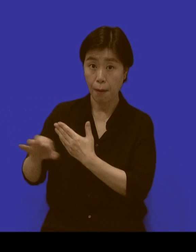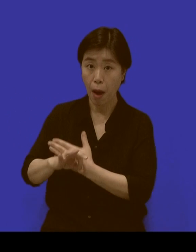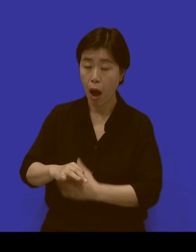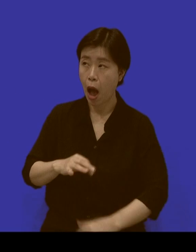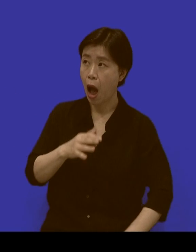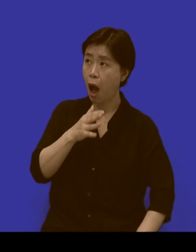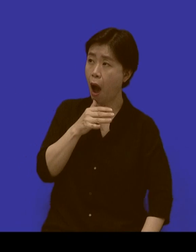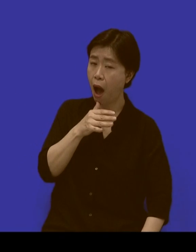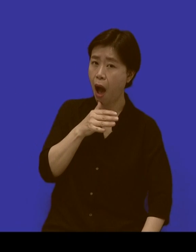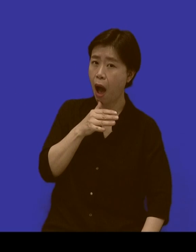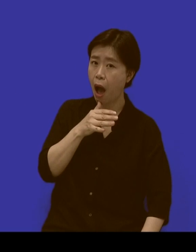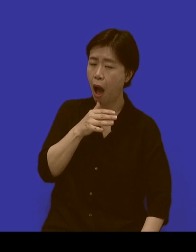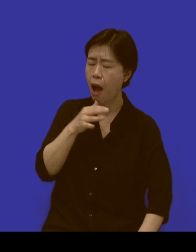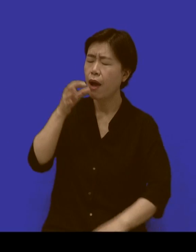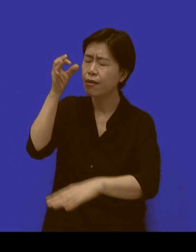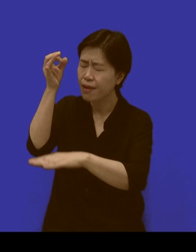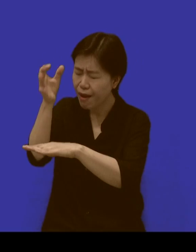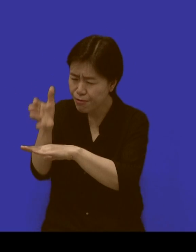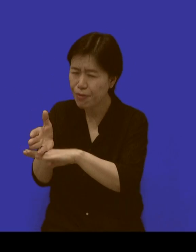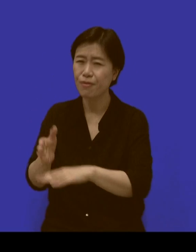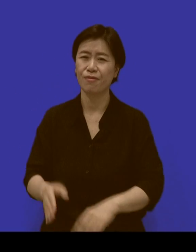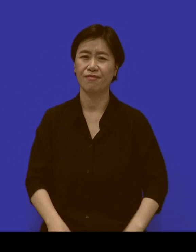하나님 죄송합니다.